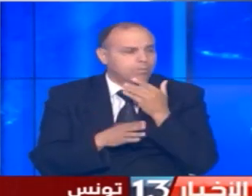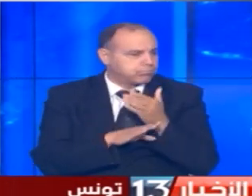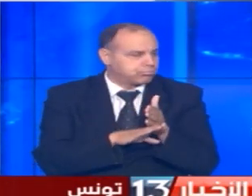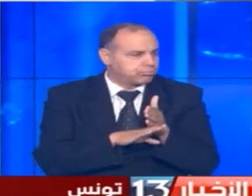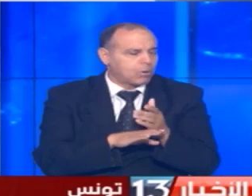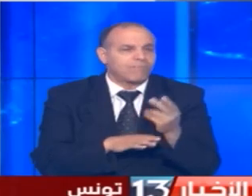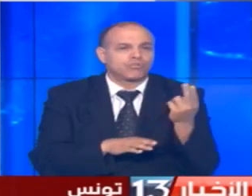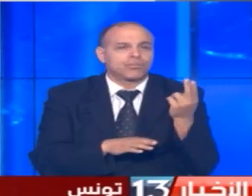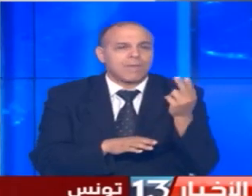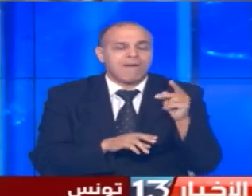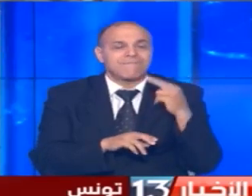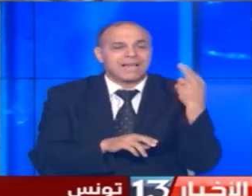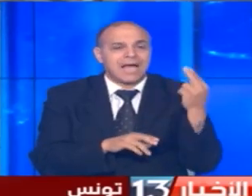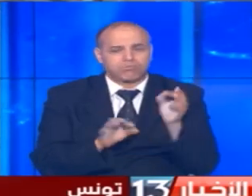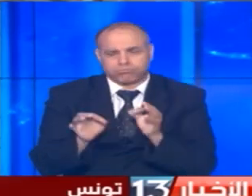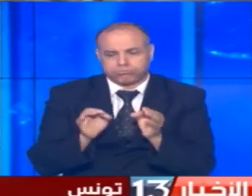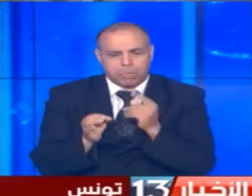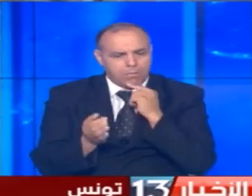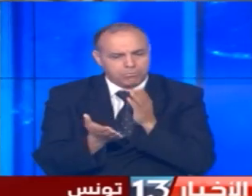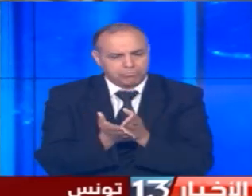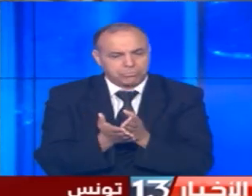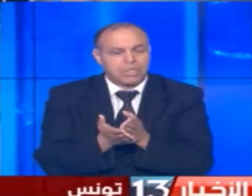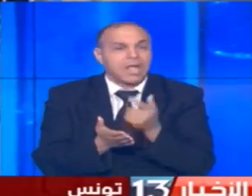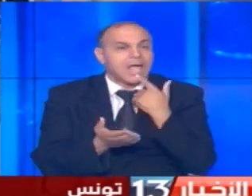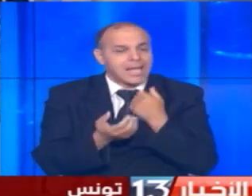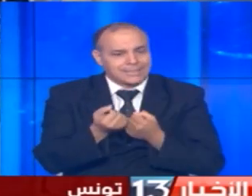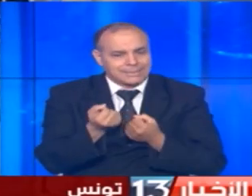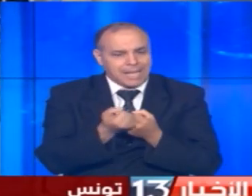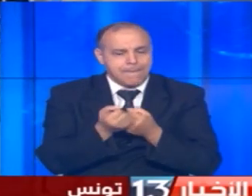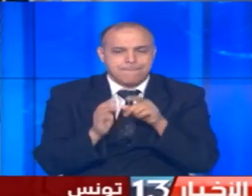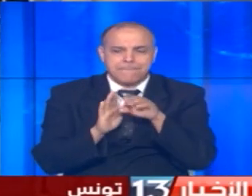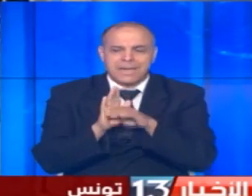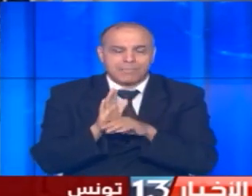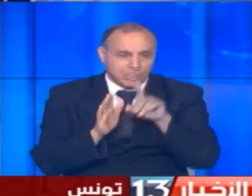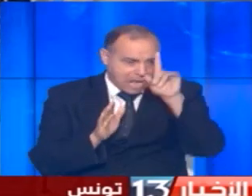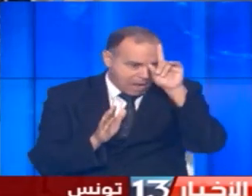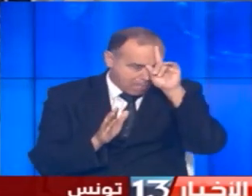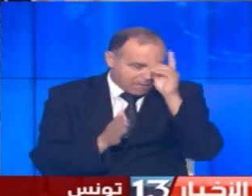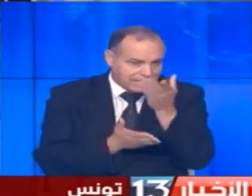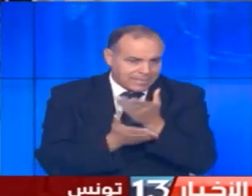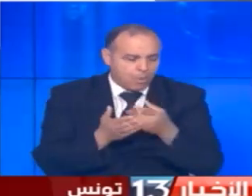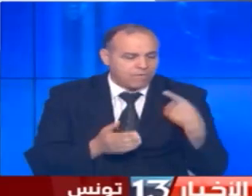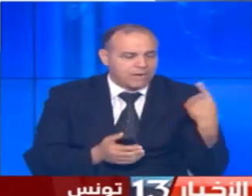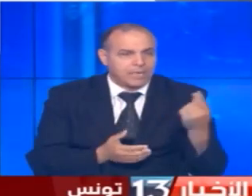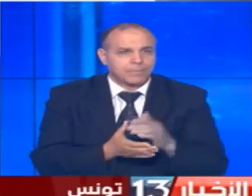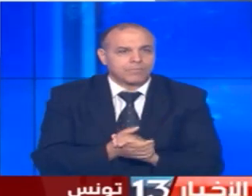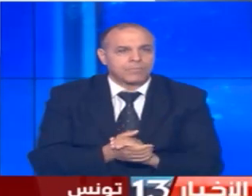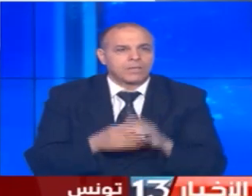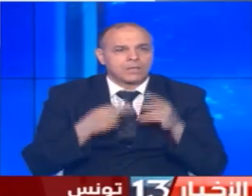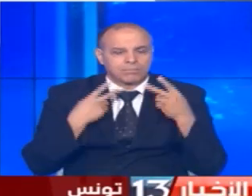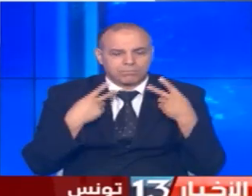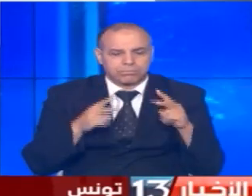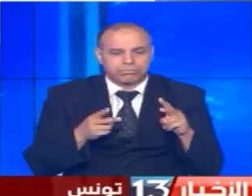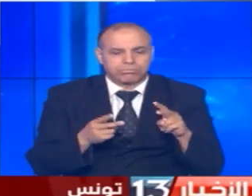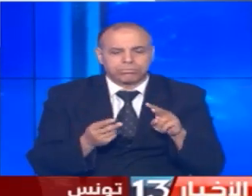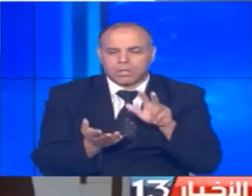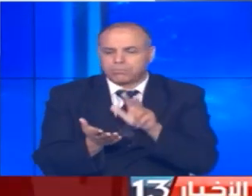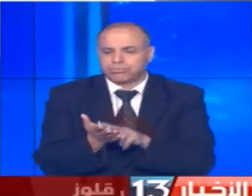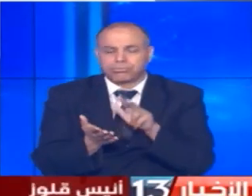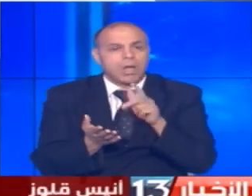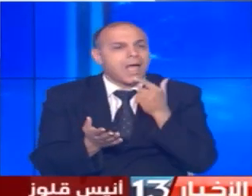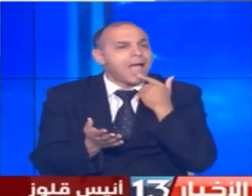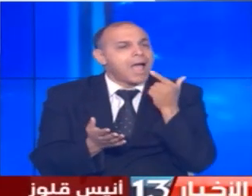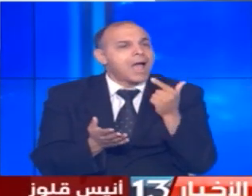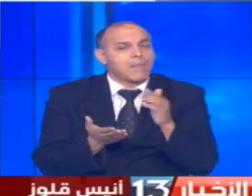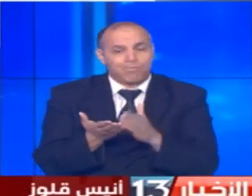في الأكاديمية الدولية للحوكمة الرشيدة بدعم من البرنامج الألماني للتعاون الدولي. اتفقنا على تفعيل عنصرين في